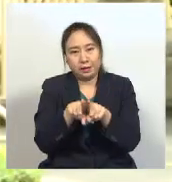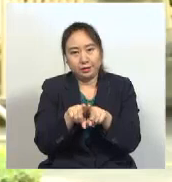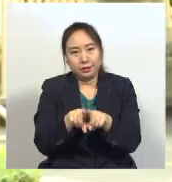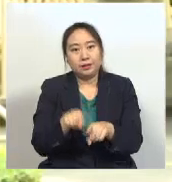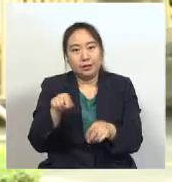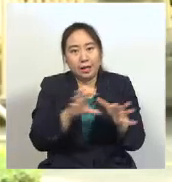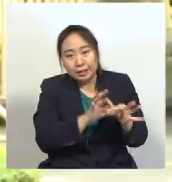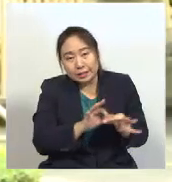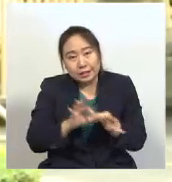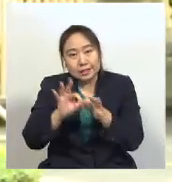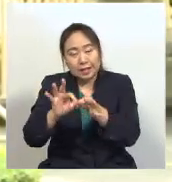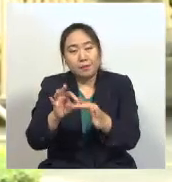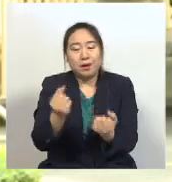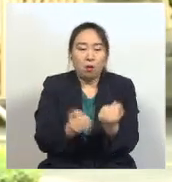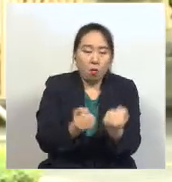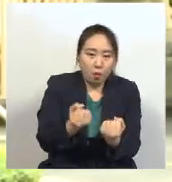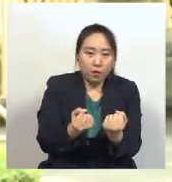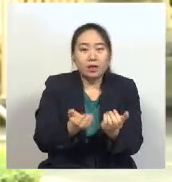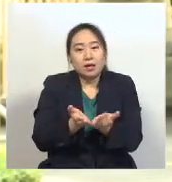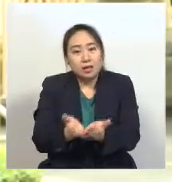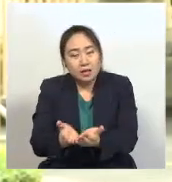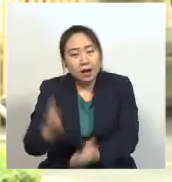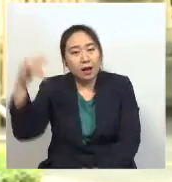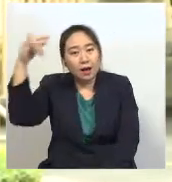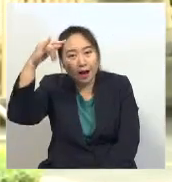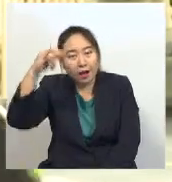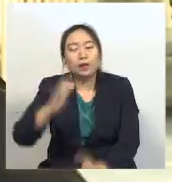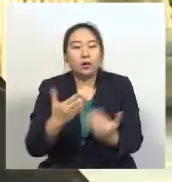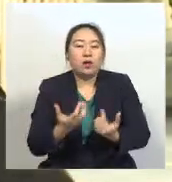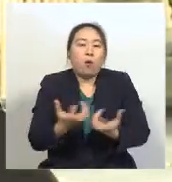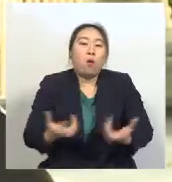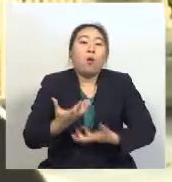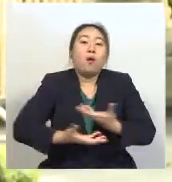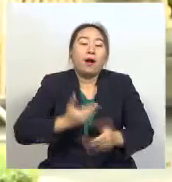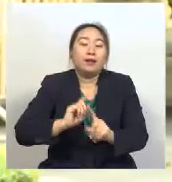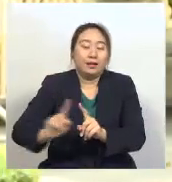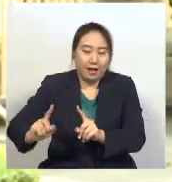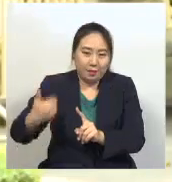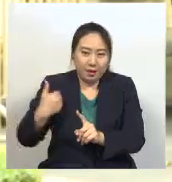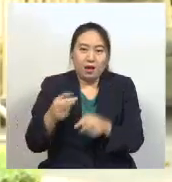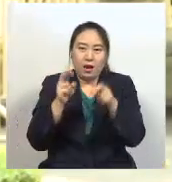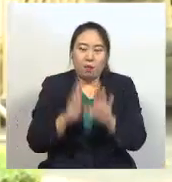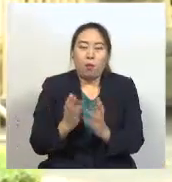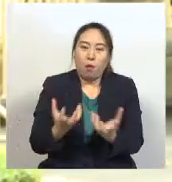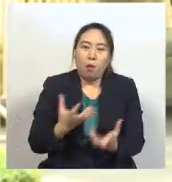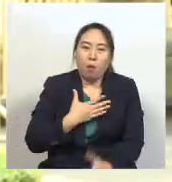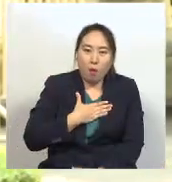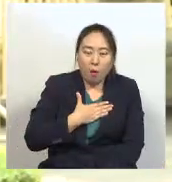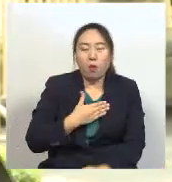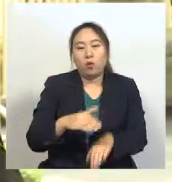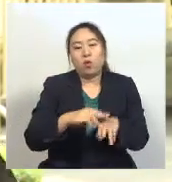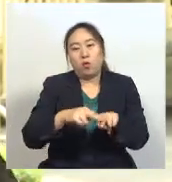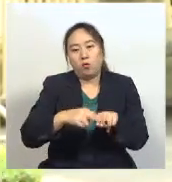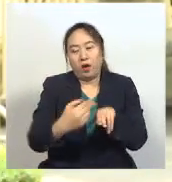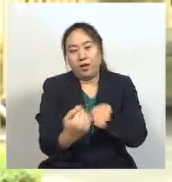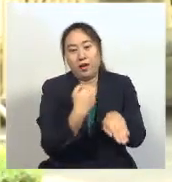ดเนี้ยมันเชื่อมต่อทั้งทางบกทางเรือทางอากาศเพราะฉะนั้นมันก็สินค้าต่างๆมันก็มาในระบบโลจิสติกของเราไม่ว่ารถไฟทางคู่รถ